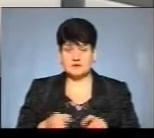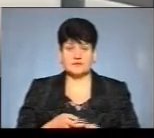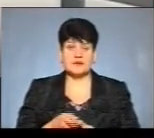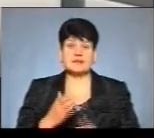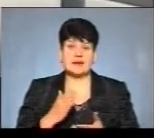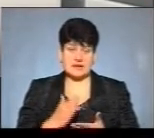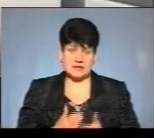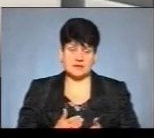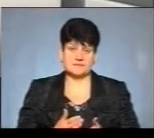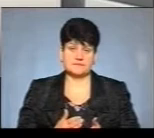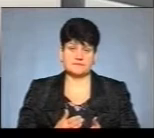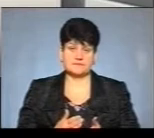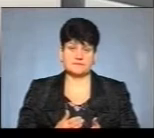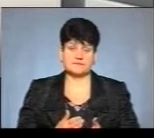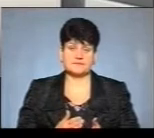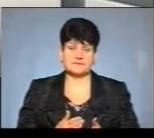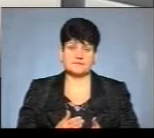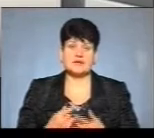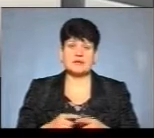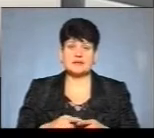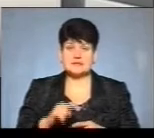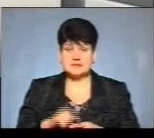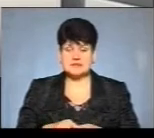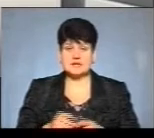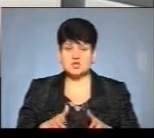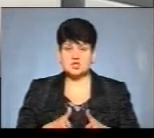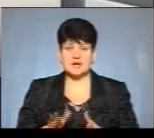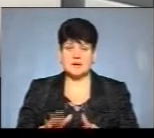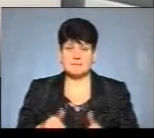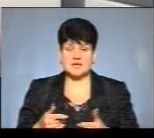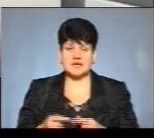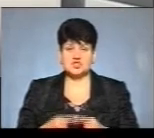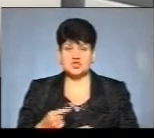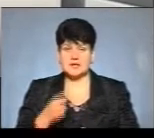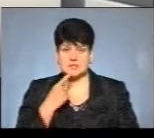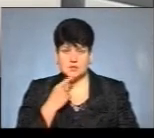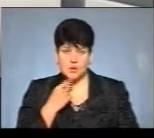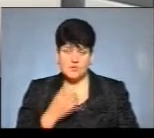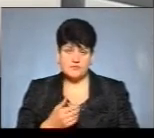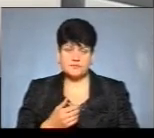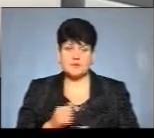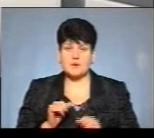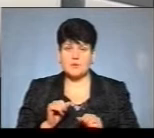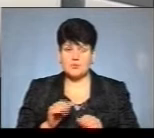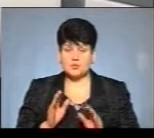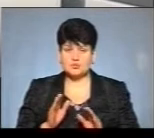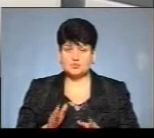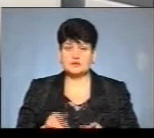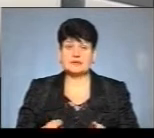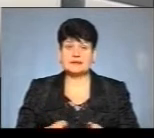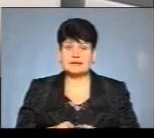є, тому що це є якраз шлях передачі через кров. Тобто може бути таке,